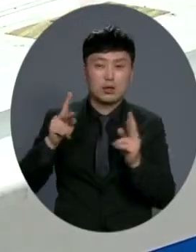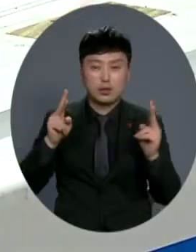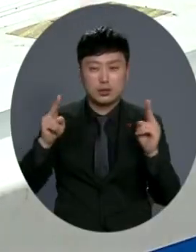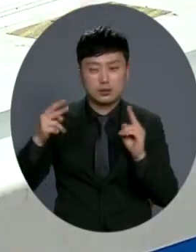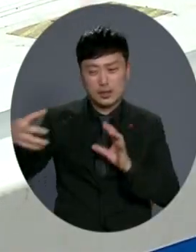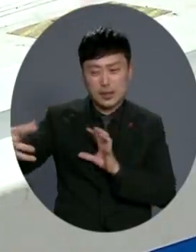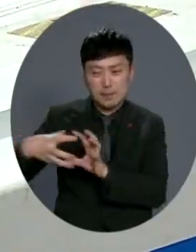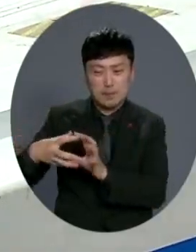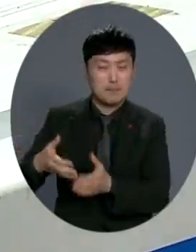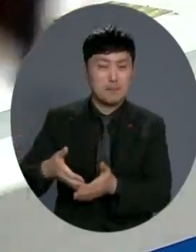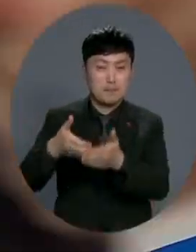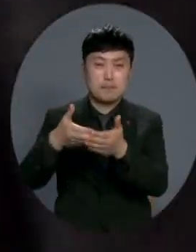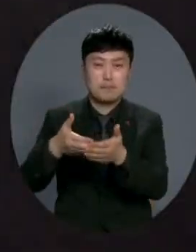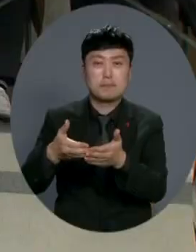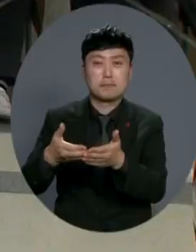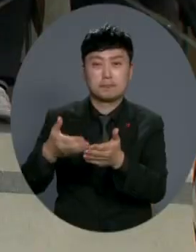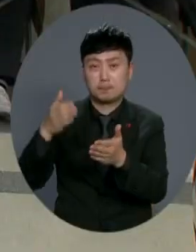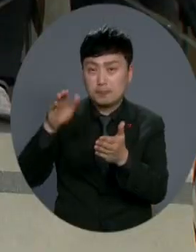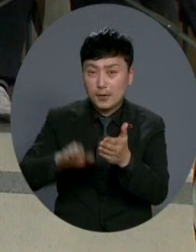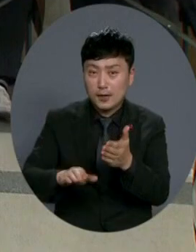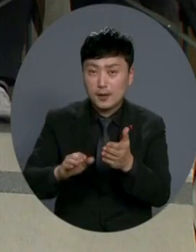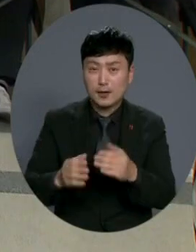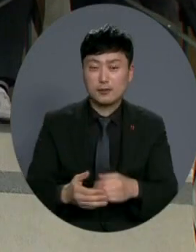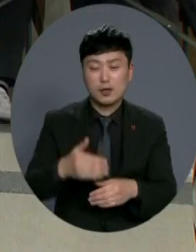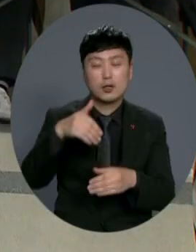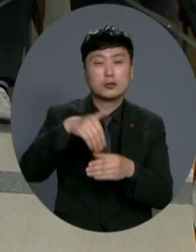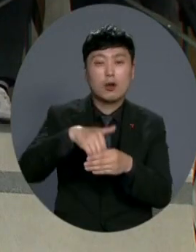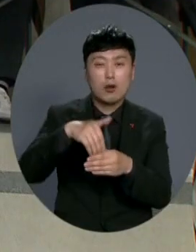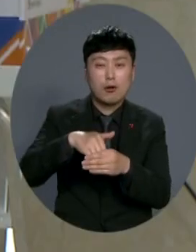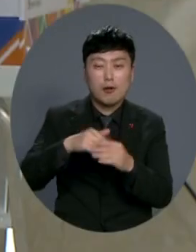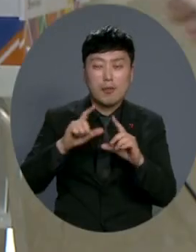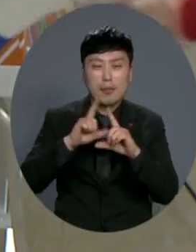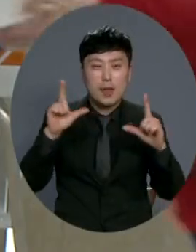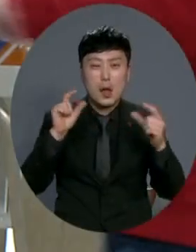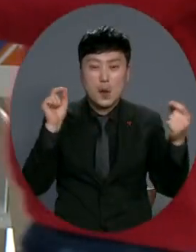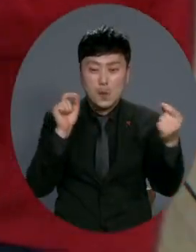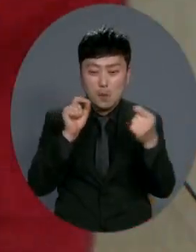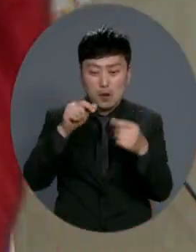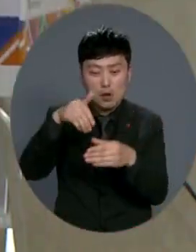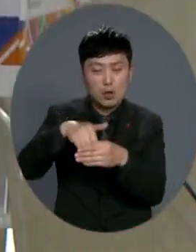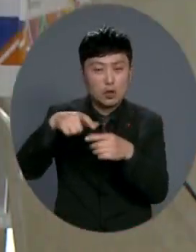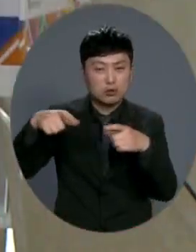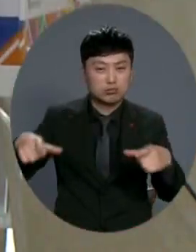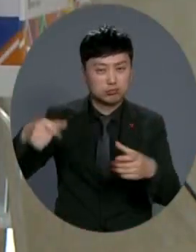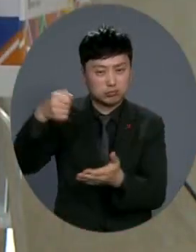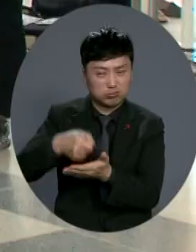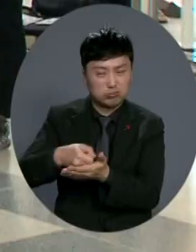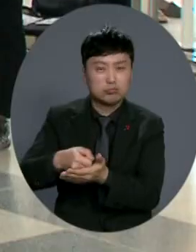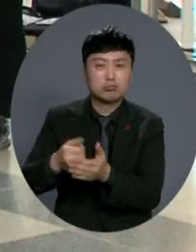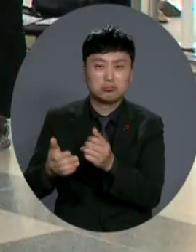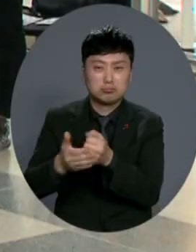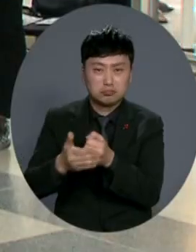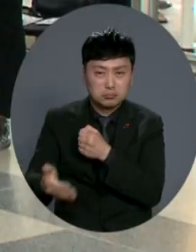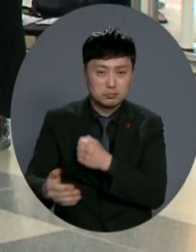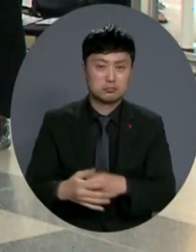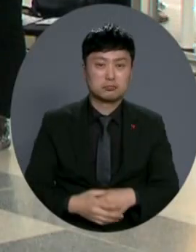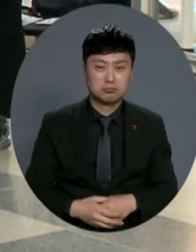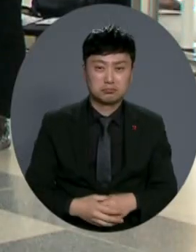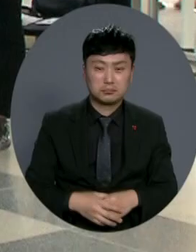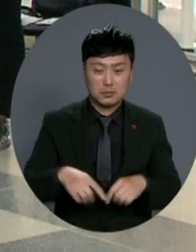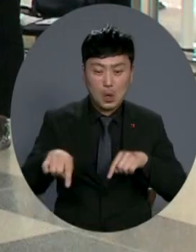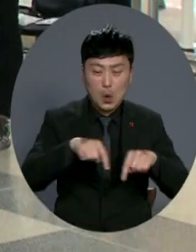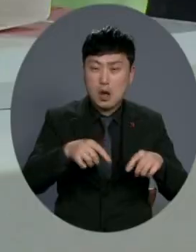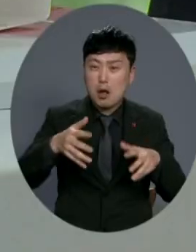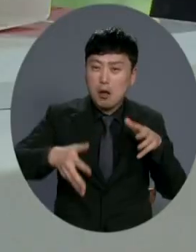울진만조시간 선거일에 임박해서야 최종 획정안이 나올 걸로 예상돼 정치 신인들에게